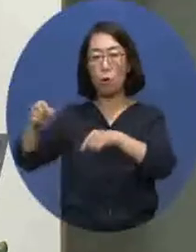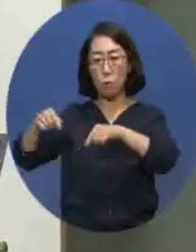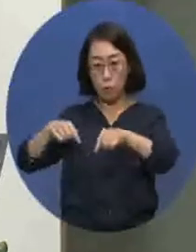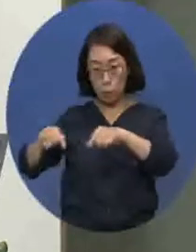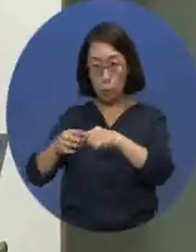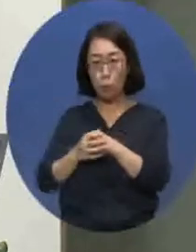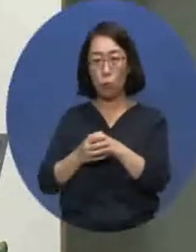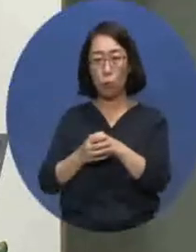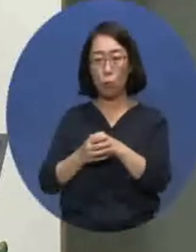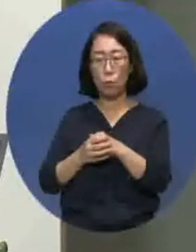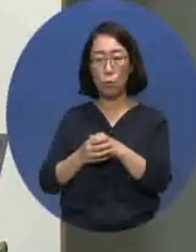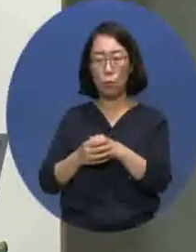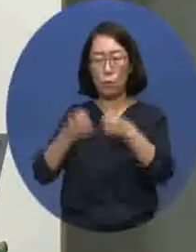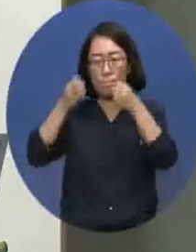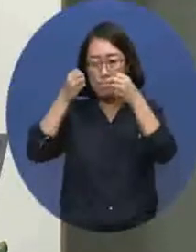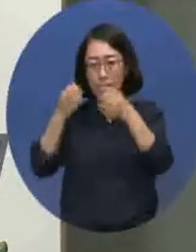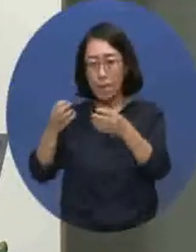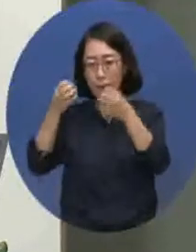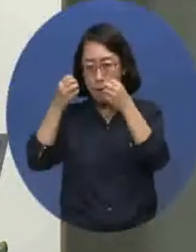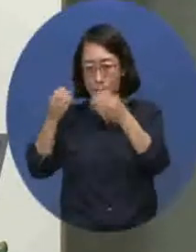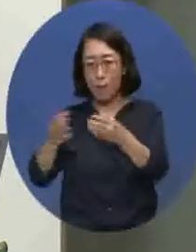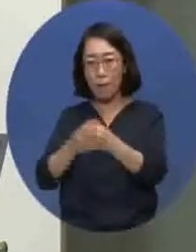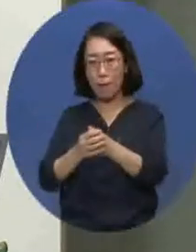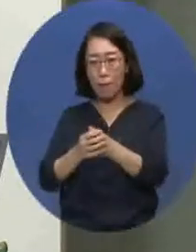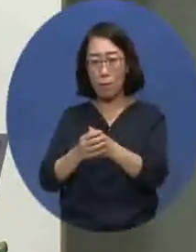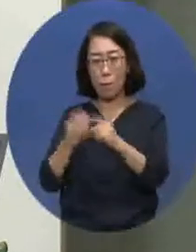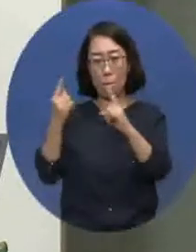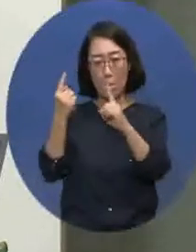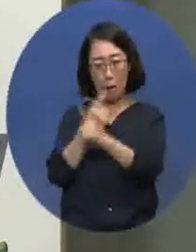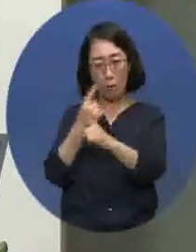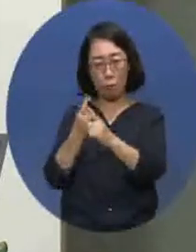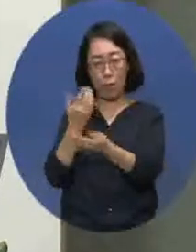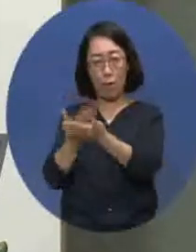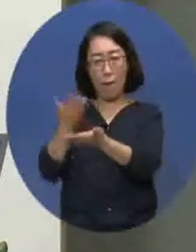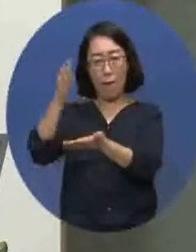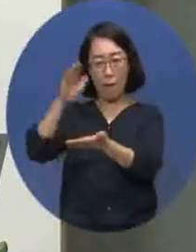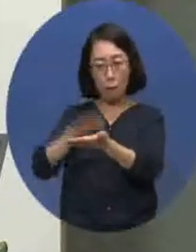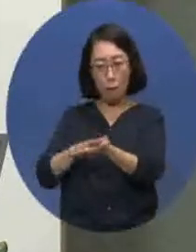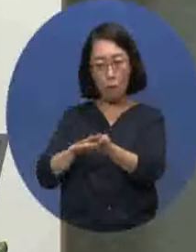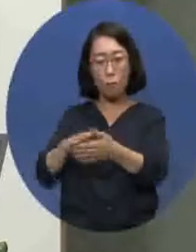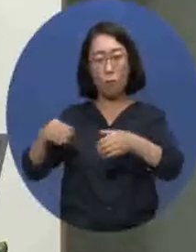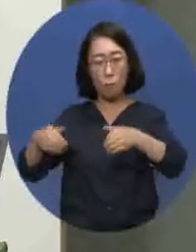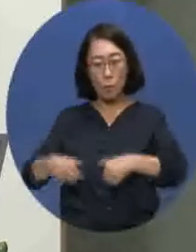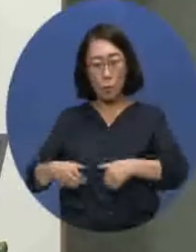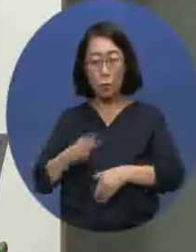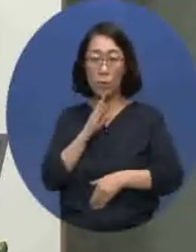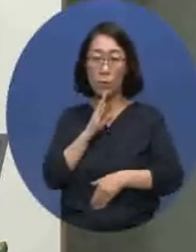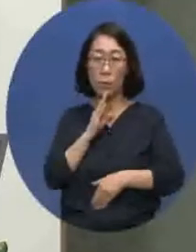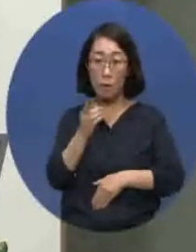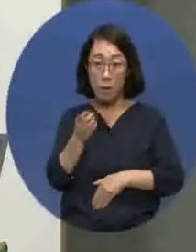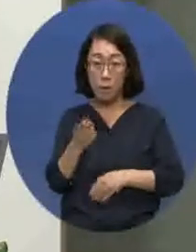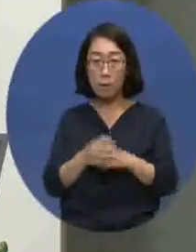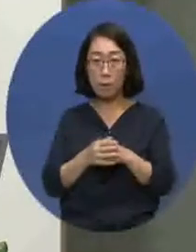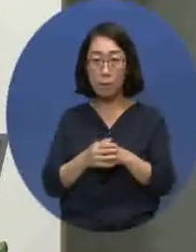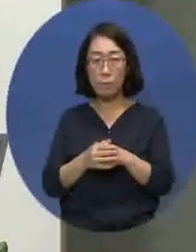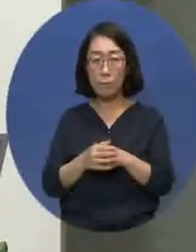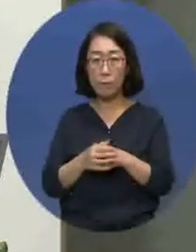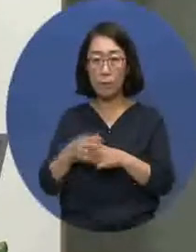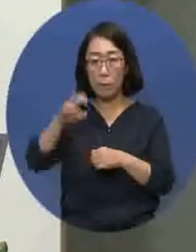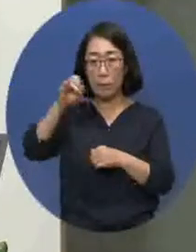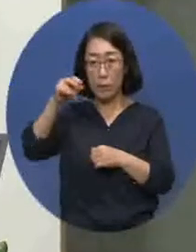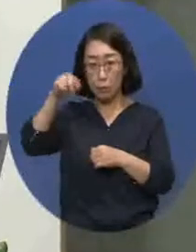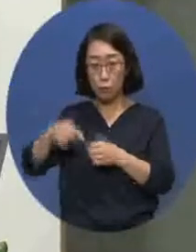그런 혁신적인 이노베이션 하는 개혁이 필요하지 않을까 그런데 거기에 대해서는 더불어